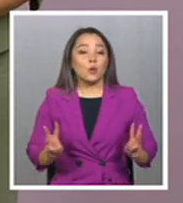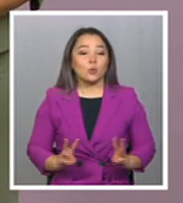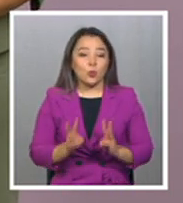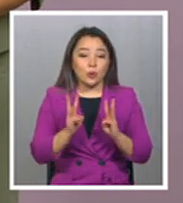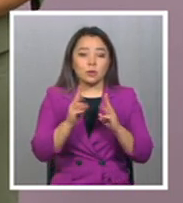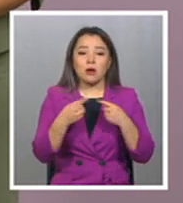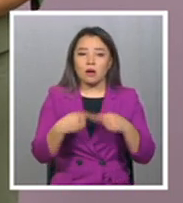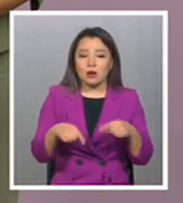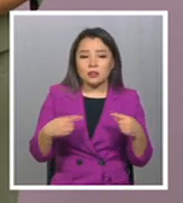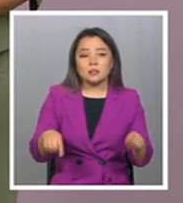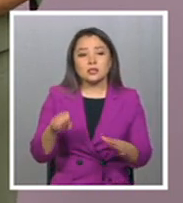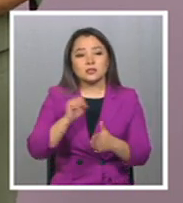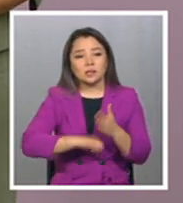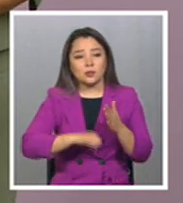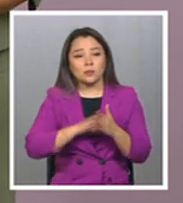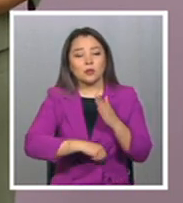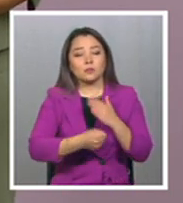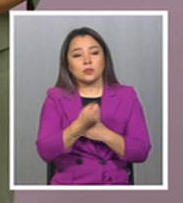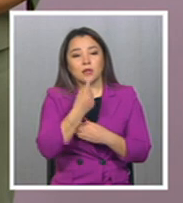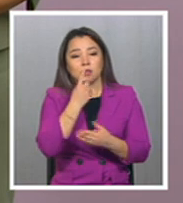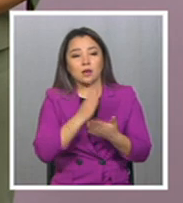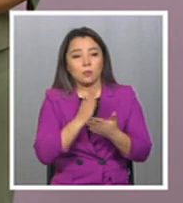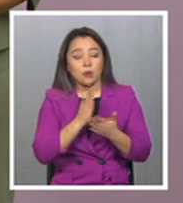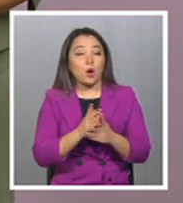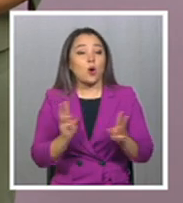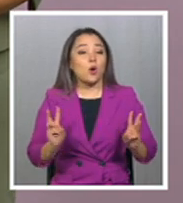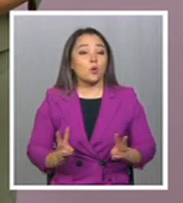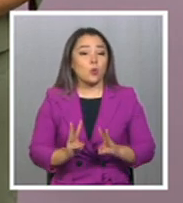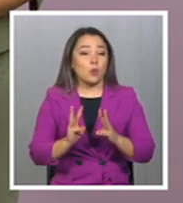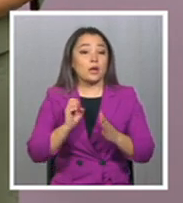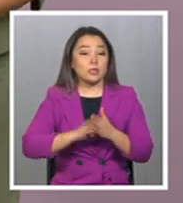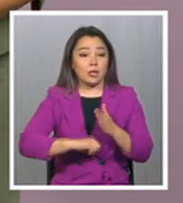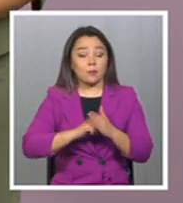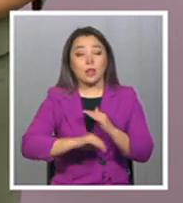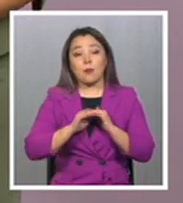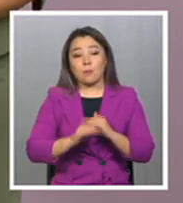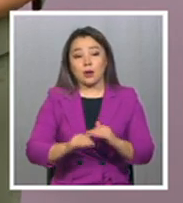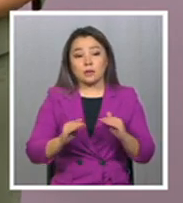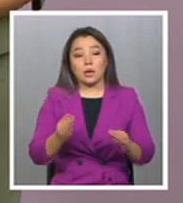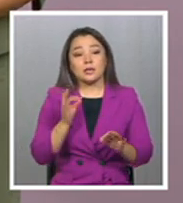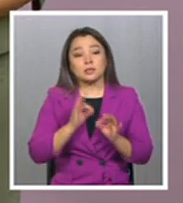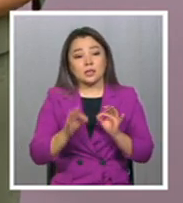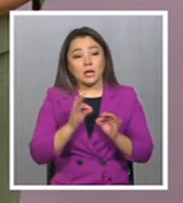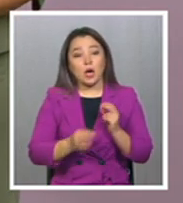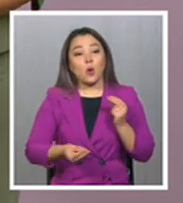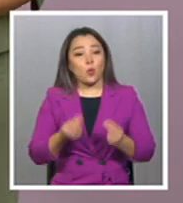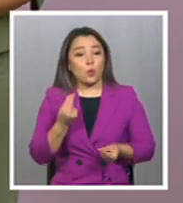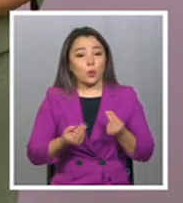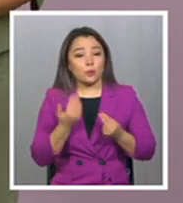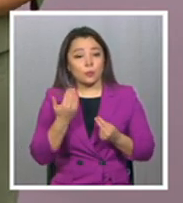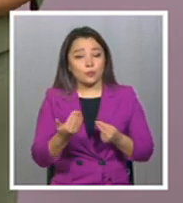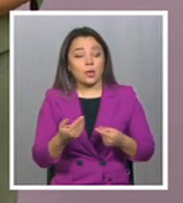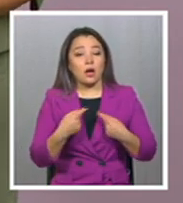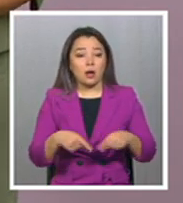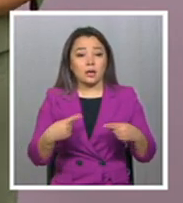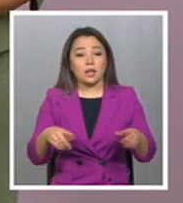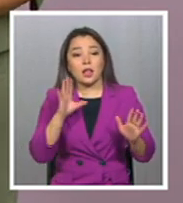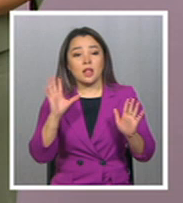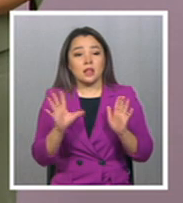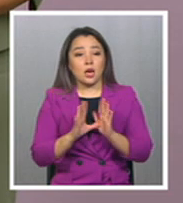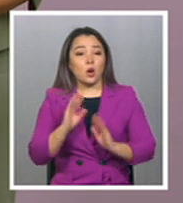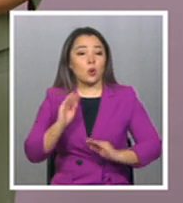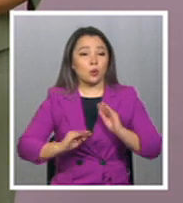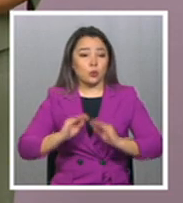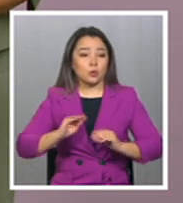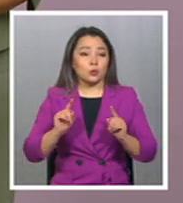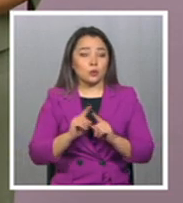түрлі себептерден шығады екен. Өрттің себептері балалардың сіріңкемен ойнауы, әр түрлі электр